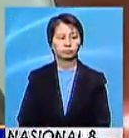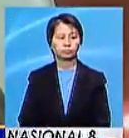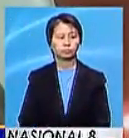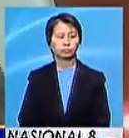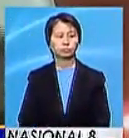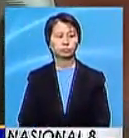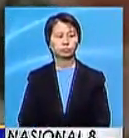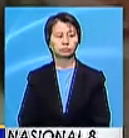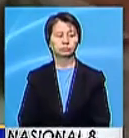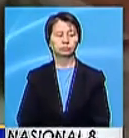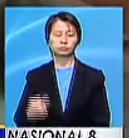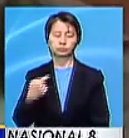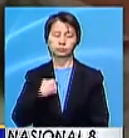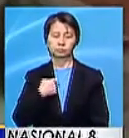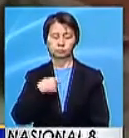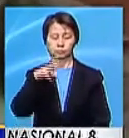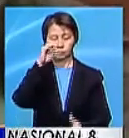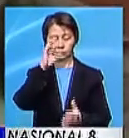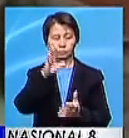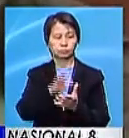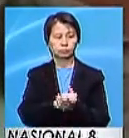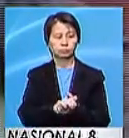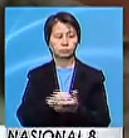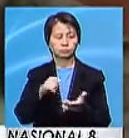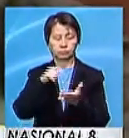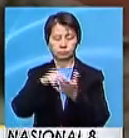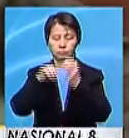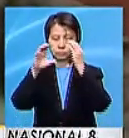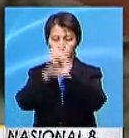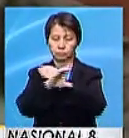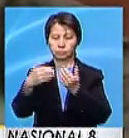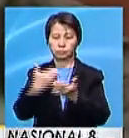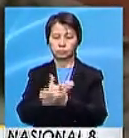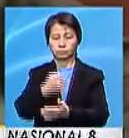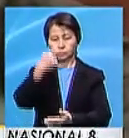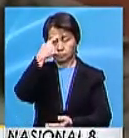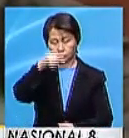Saya yakin Super Sport ini adalah satu cabaran baru bagi saya